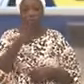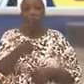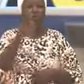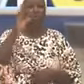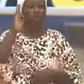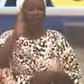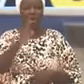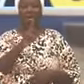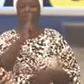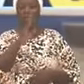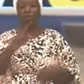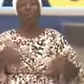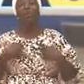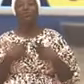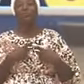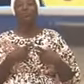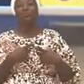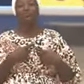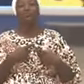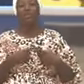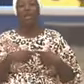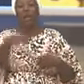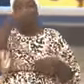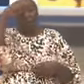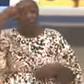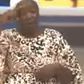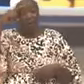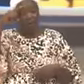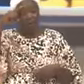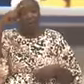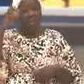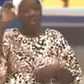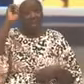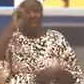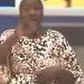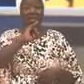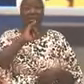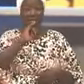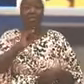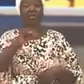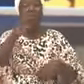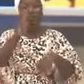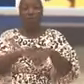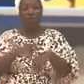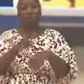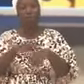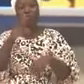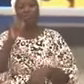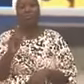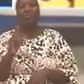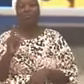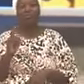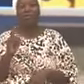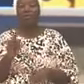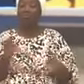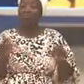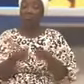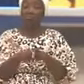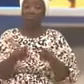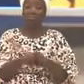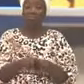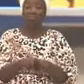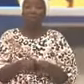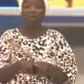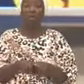vivras parce qu'il se laissait averti et toi